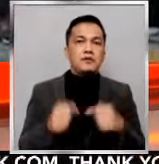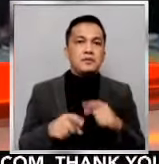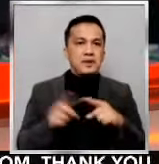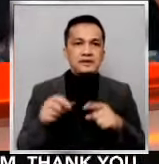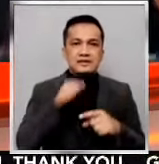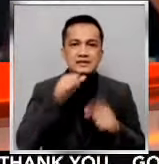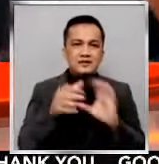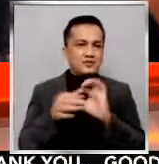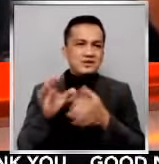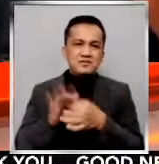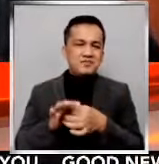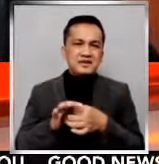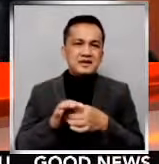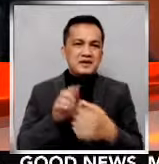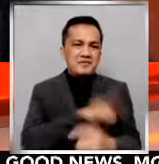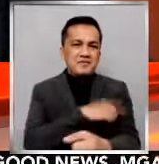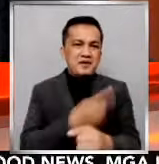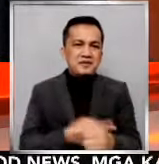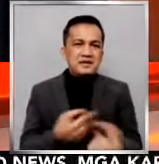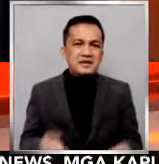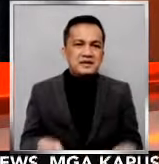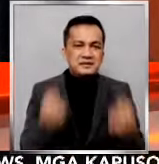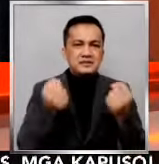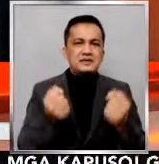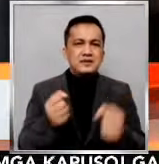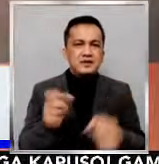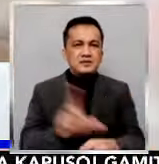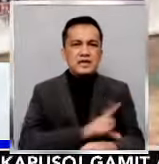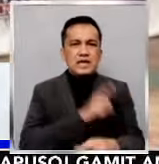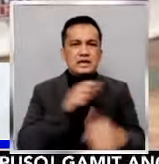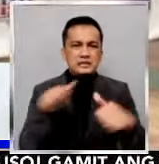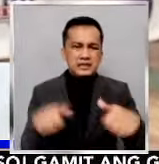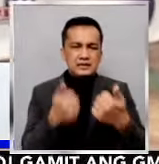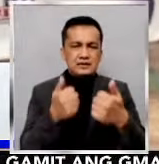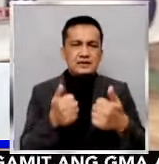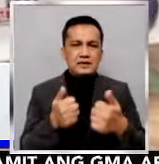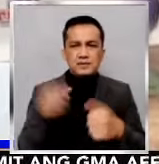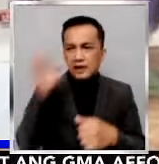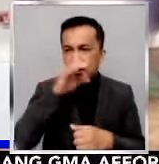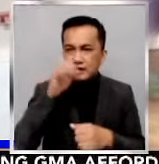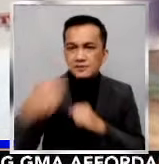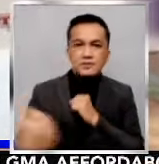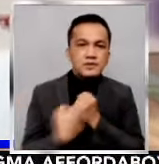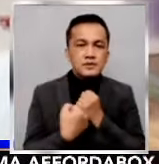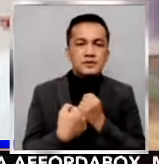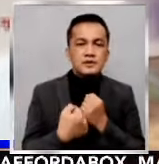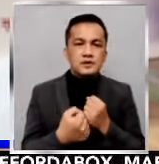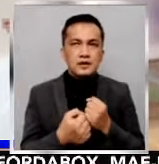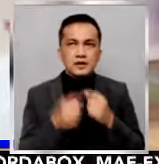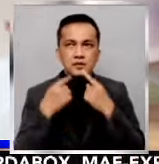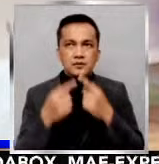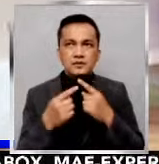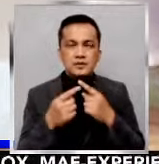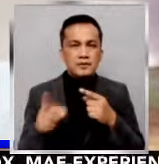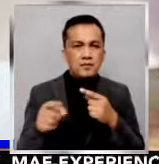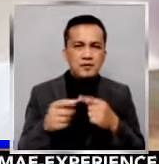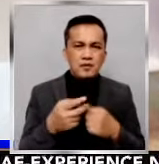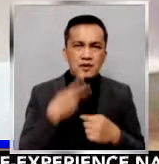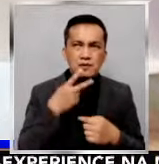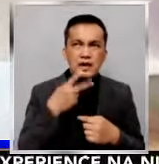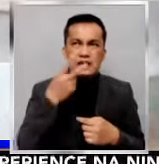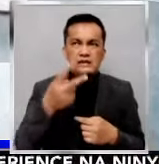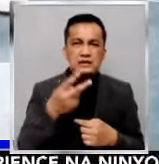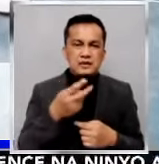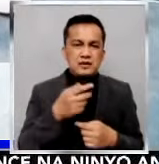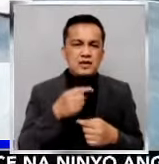powerlifting, matagal na hamon ang paghahanap ng suporta para rito. Tumatay yung mukha at boses ng powerlifting si Joyce Gail